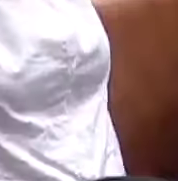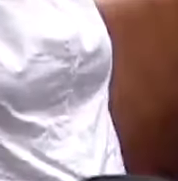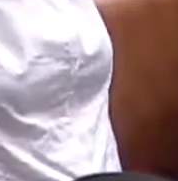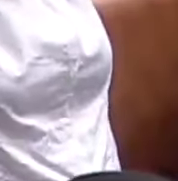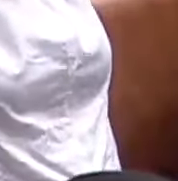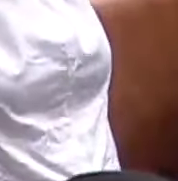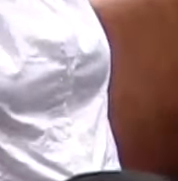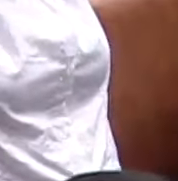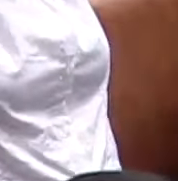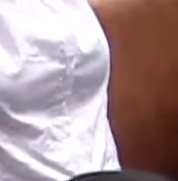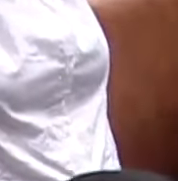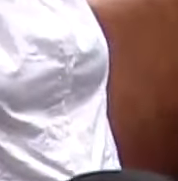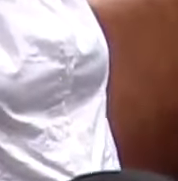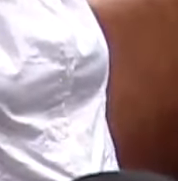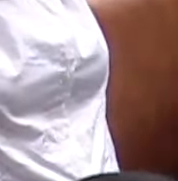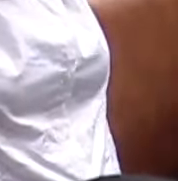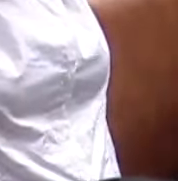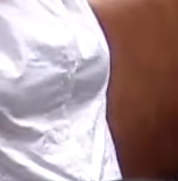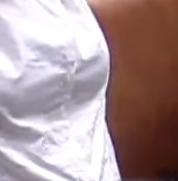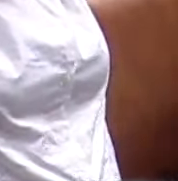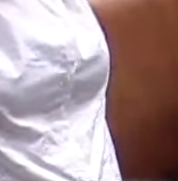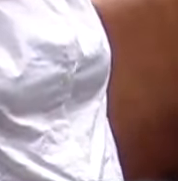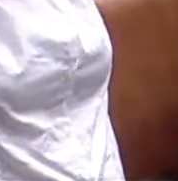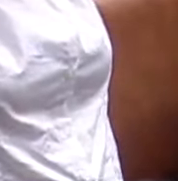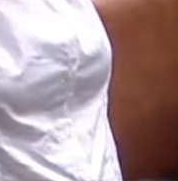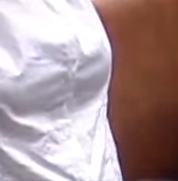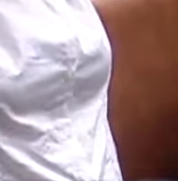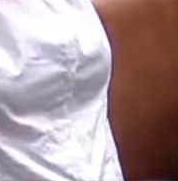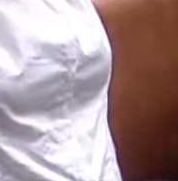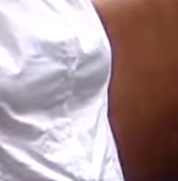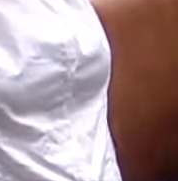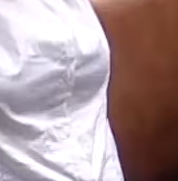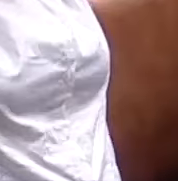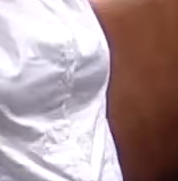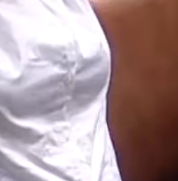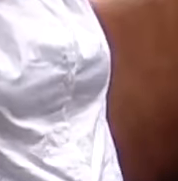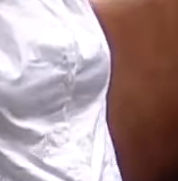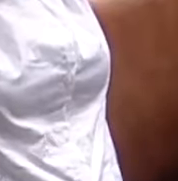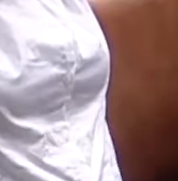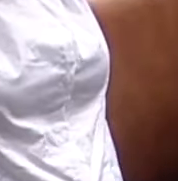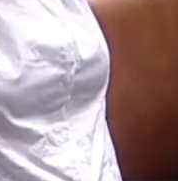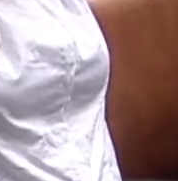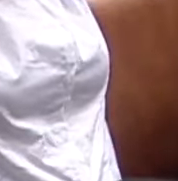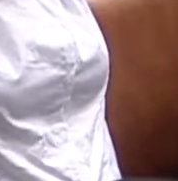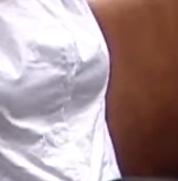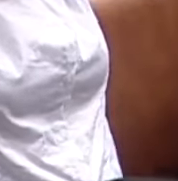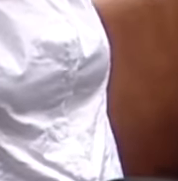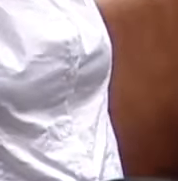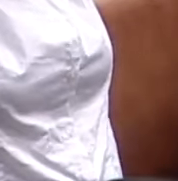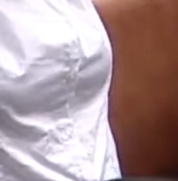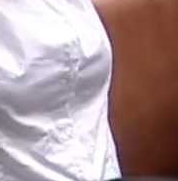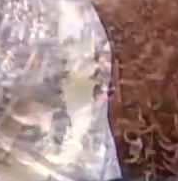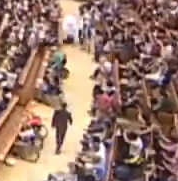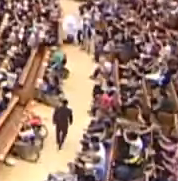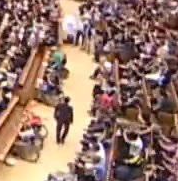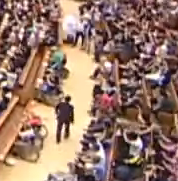생애도 성령이 전함하자 나를 통해 예수가 나타나게 도와주시옵소서.